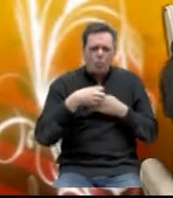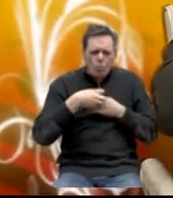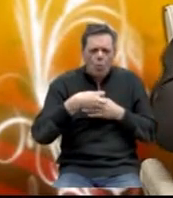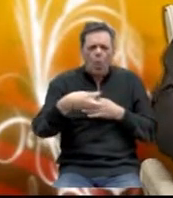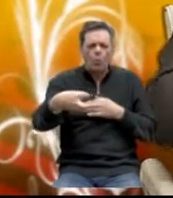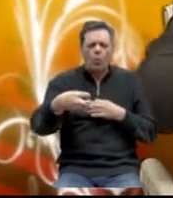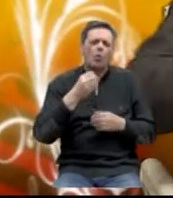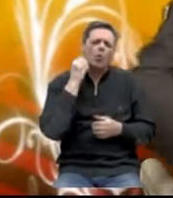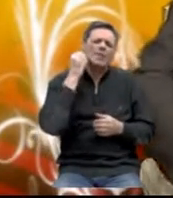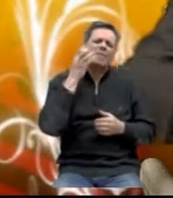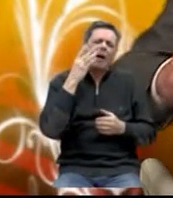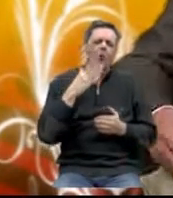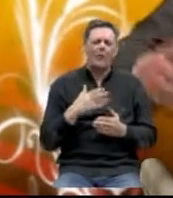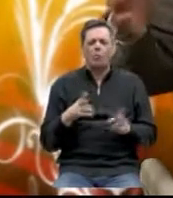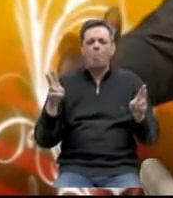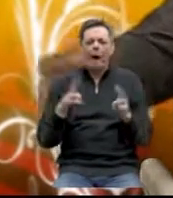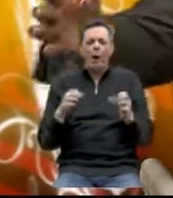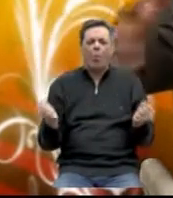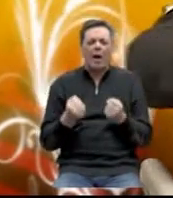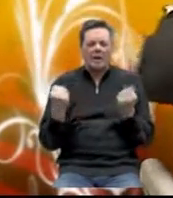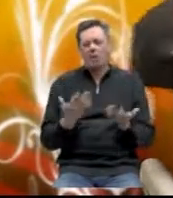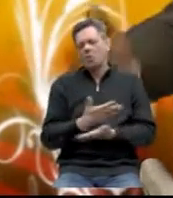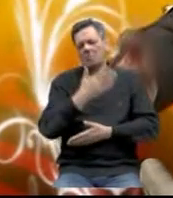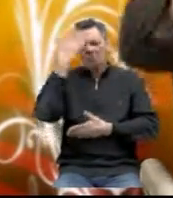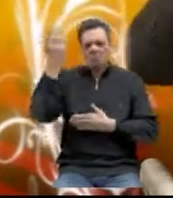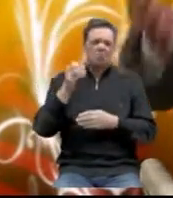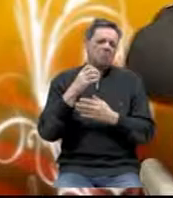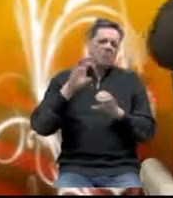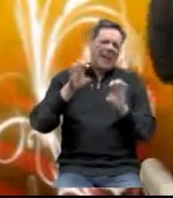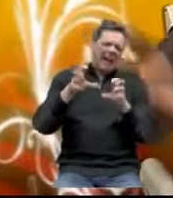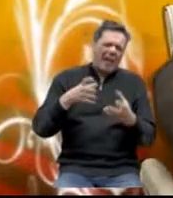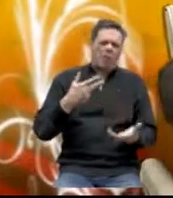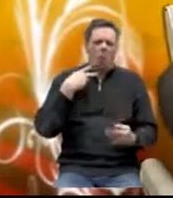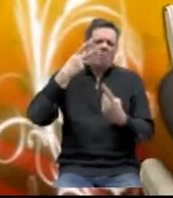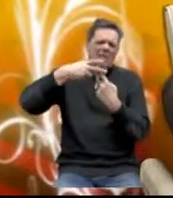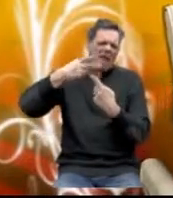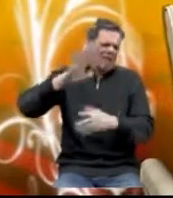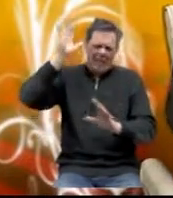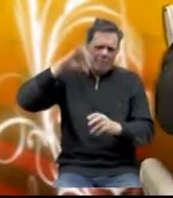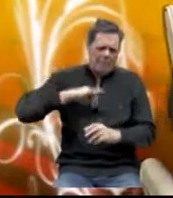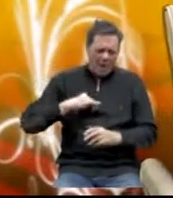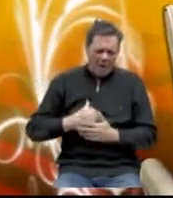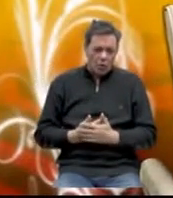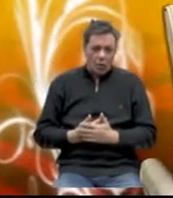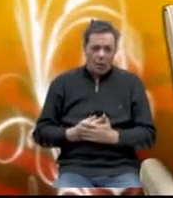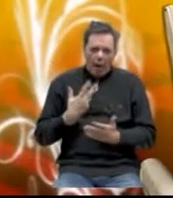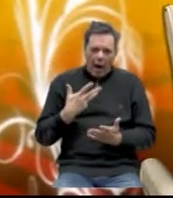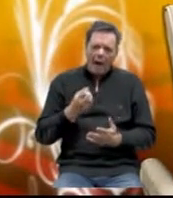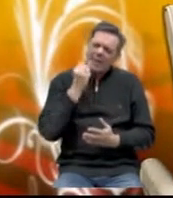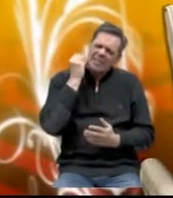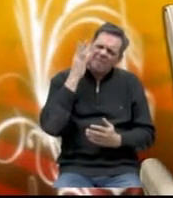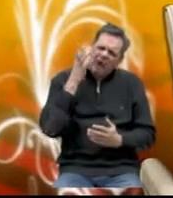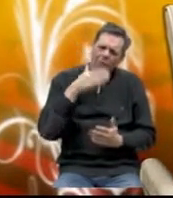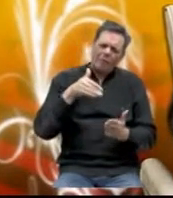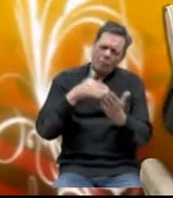kontinuiranu svakodnevnu malu aktivnost na radiju, televiziji, uopće nije važno gdje. Ali da svakodnevno taj kontakt bude